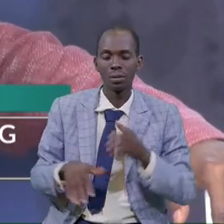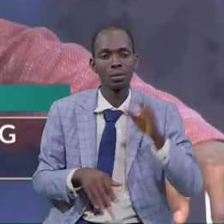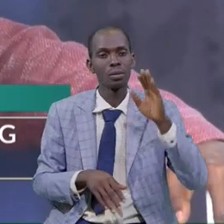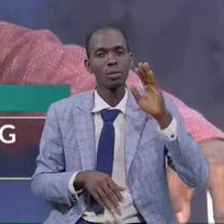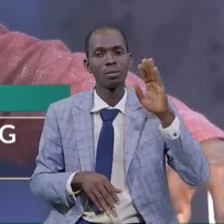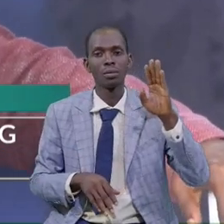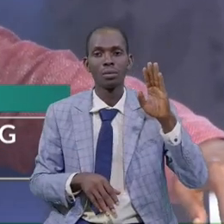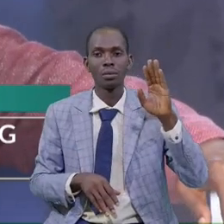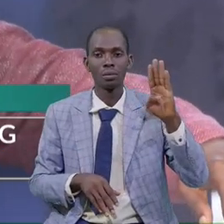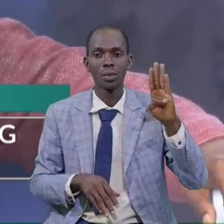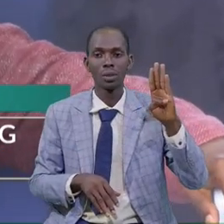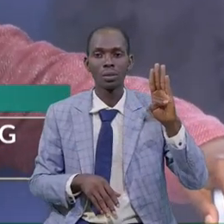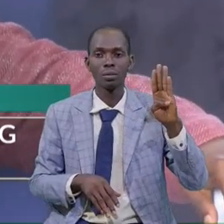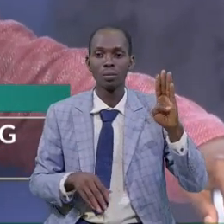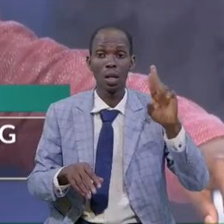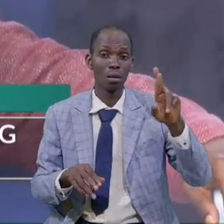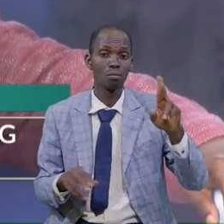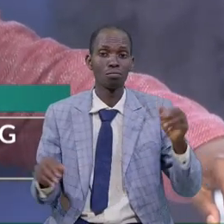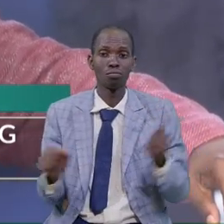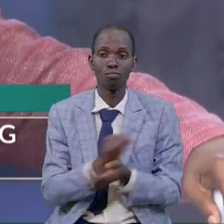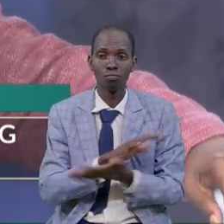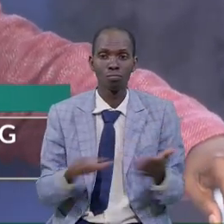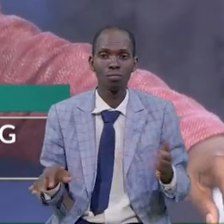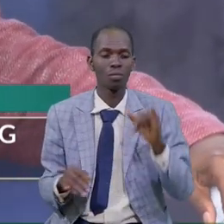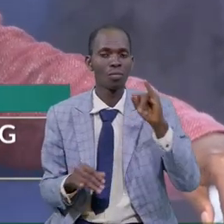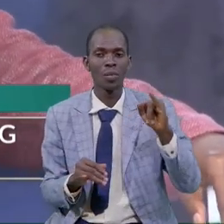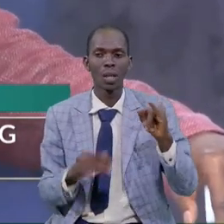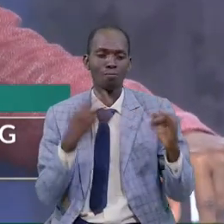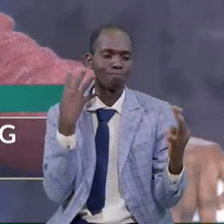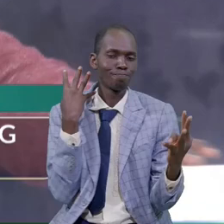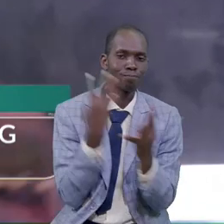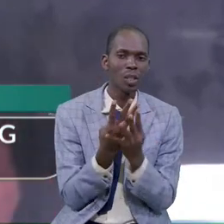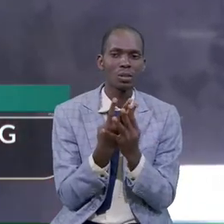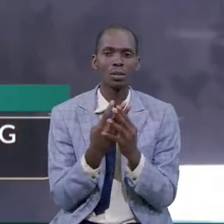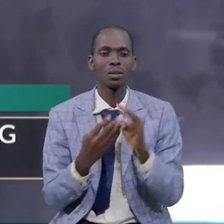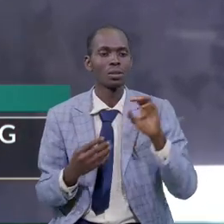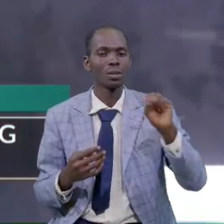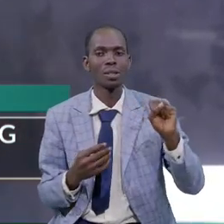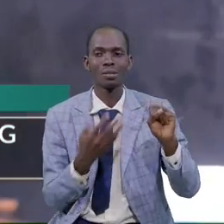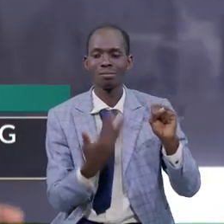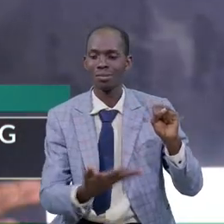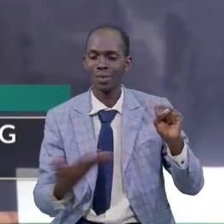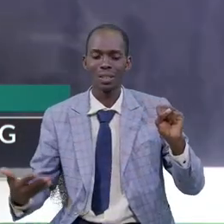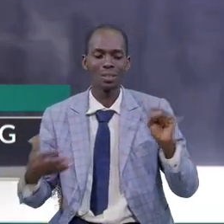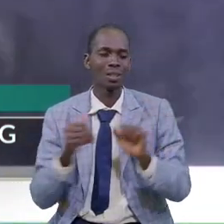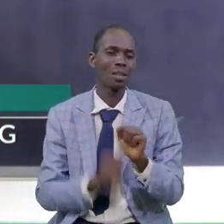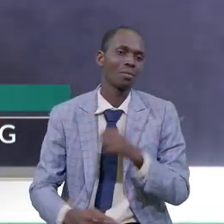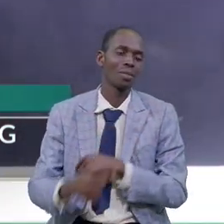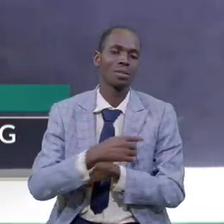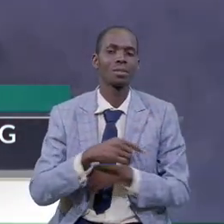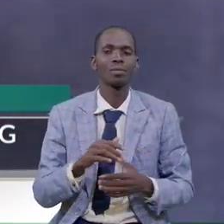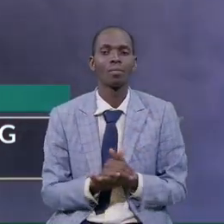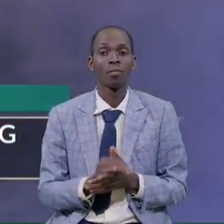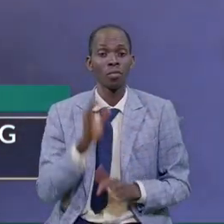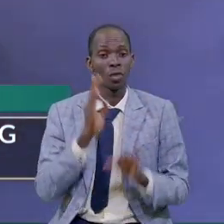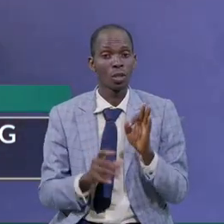Abandonner la substance ruineuse et emprisonnante au quotidien. Au quotidien.